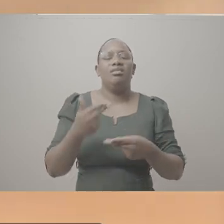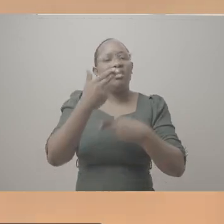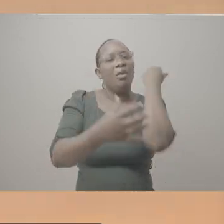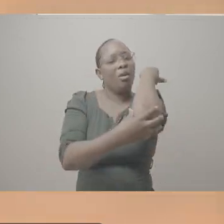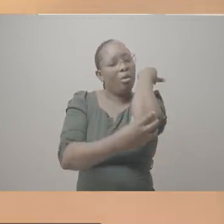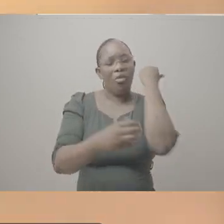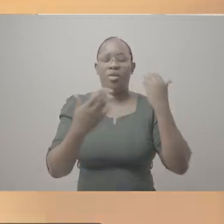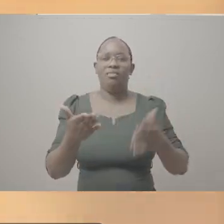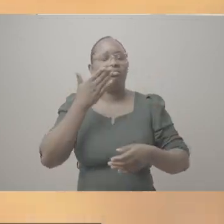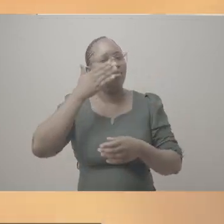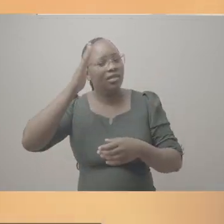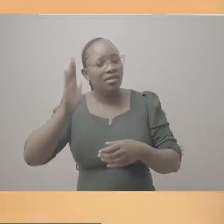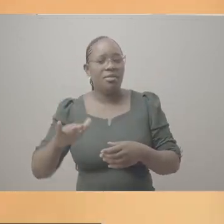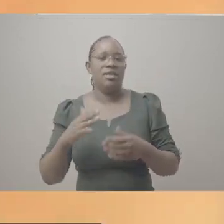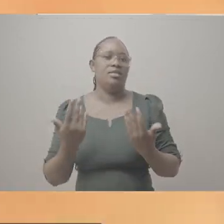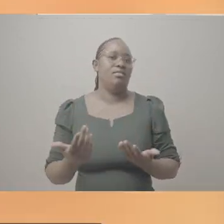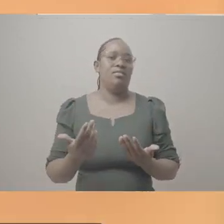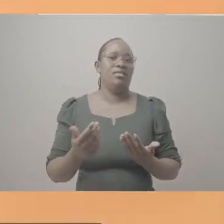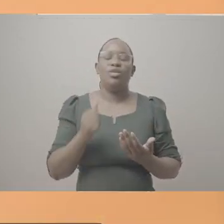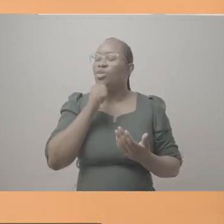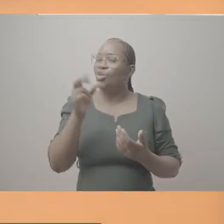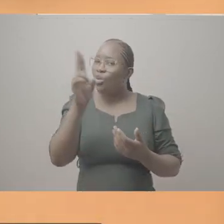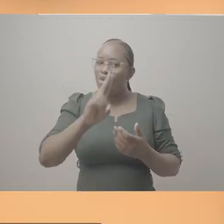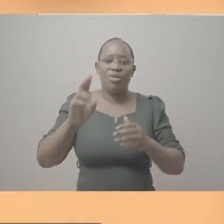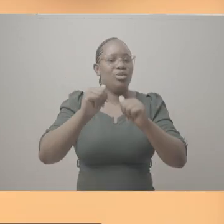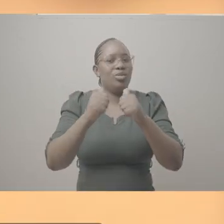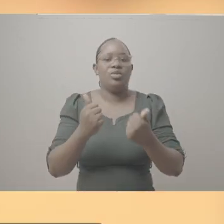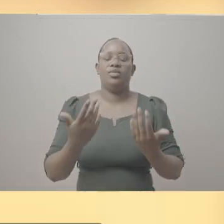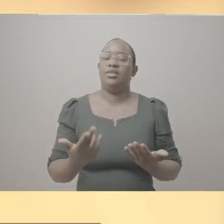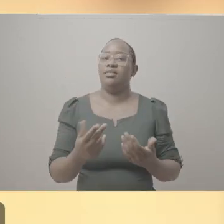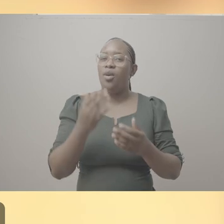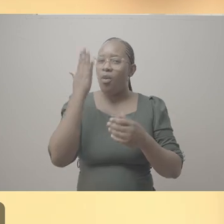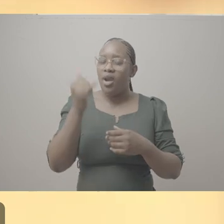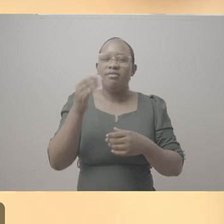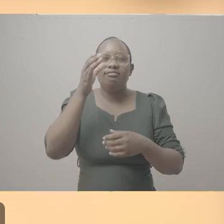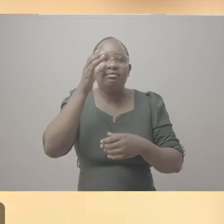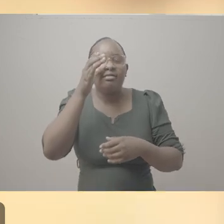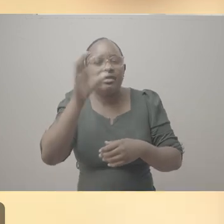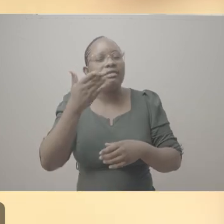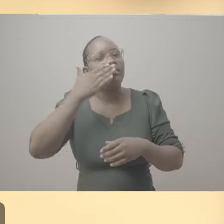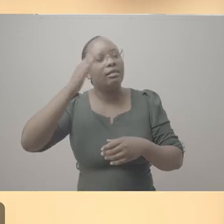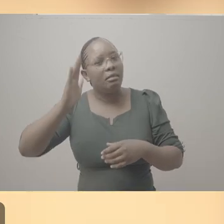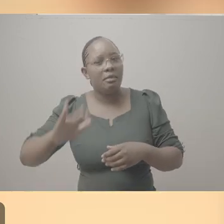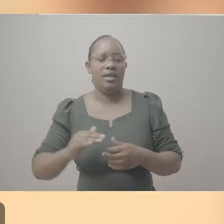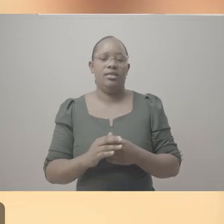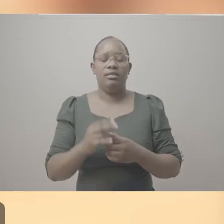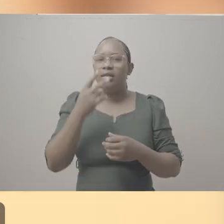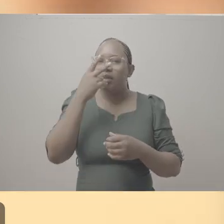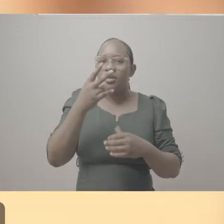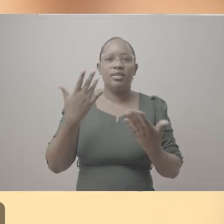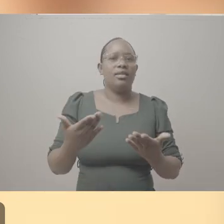kujumu twakavula kamboti mali yakakonda kunyonyoka kuinda munzi namulembawo mpanya vahead teacher so no vantu corruption